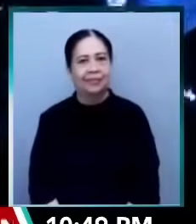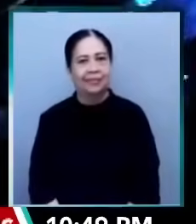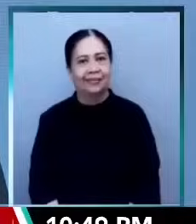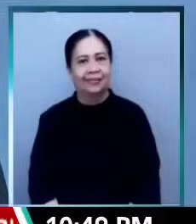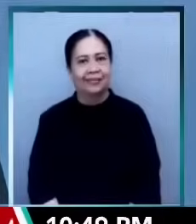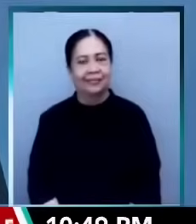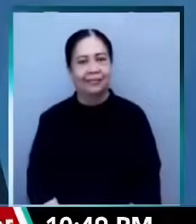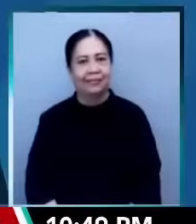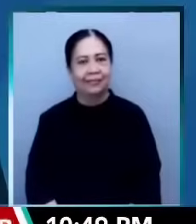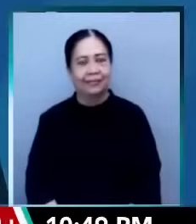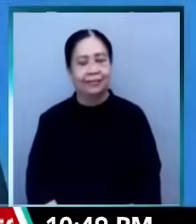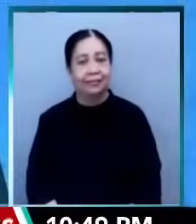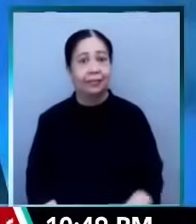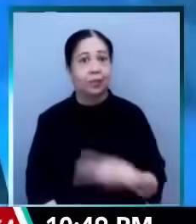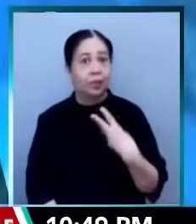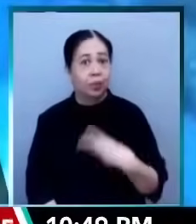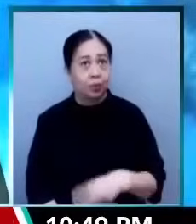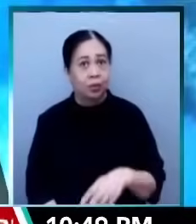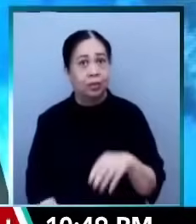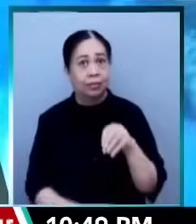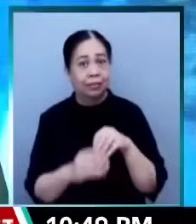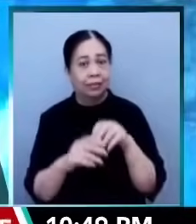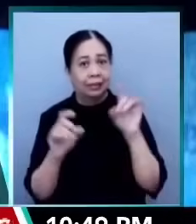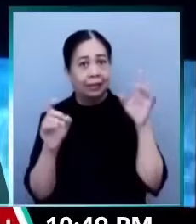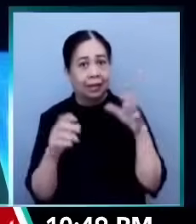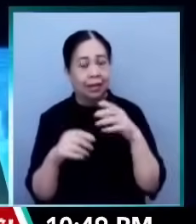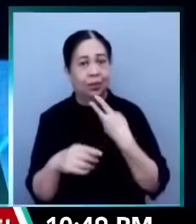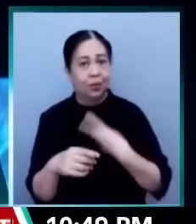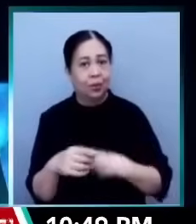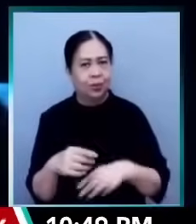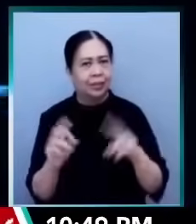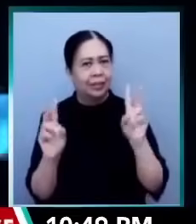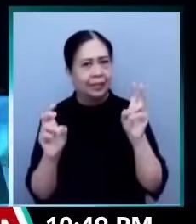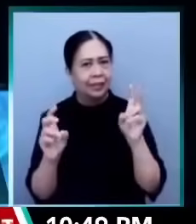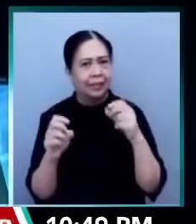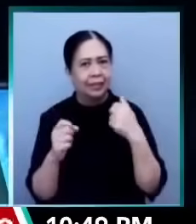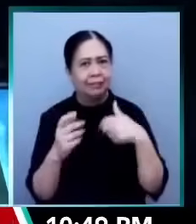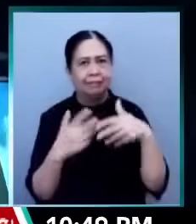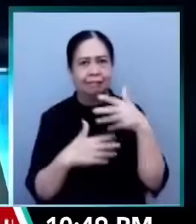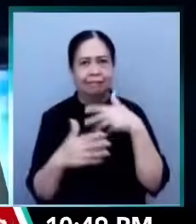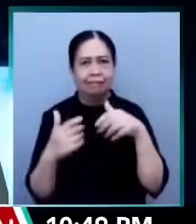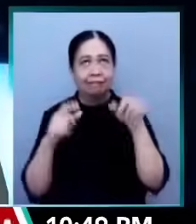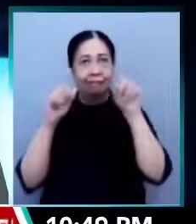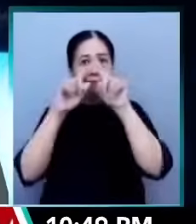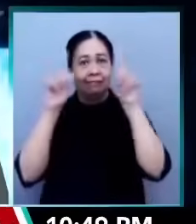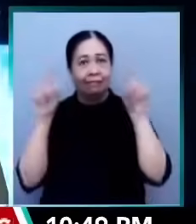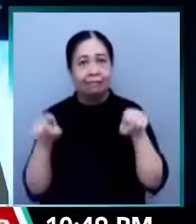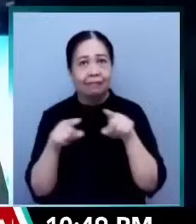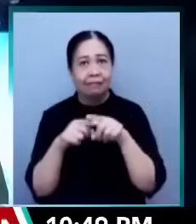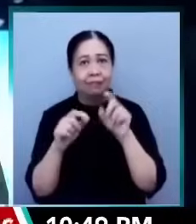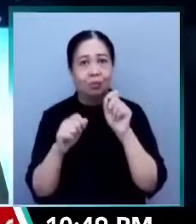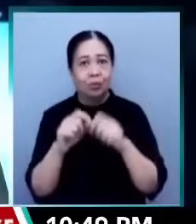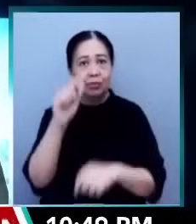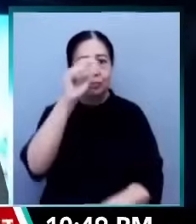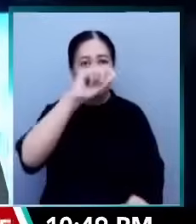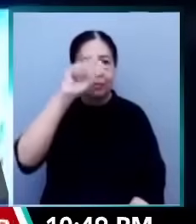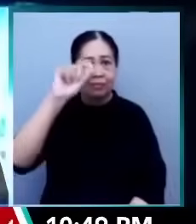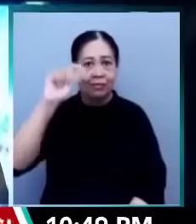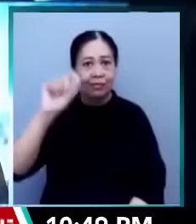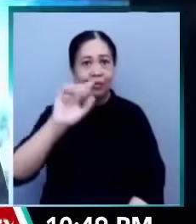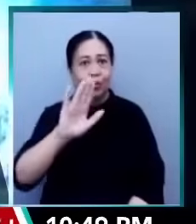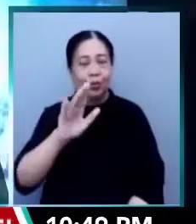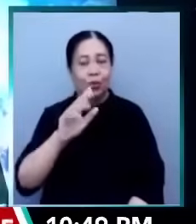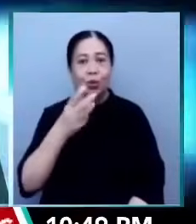May wish upon a light din, o yung wishing pond na may interactive screen kung saan pwede mong isulat ang iyong Christmas